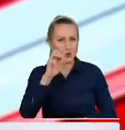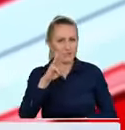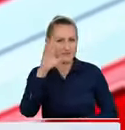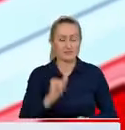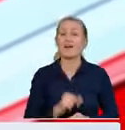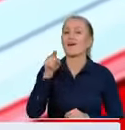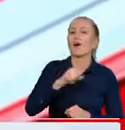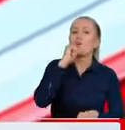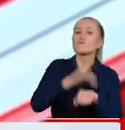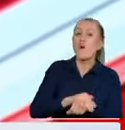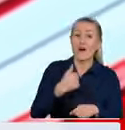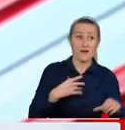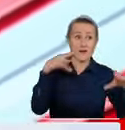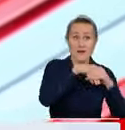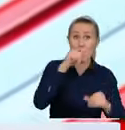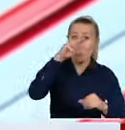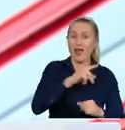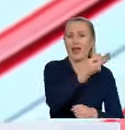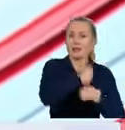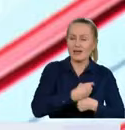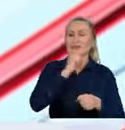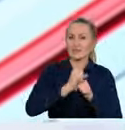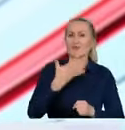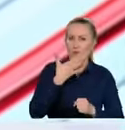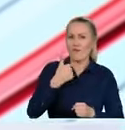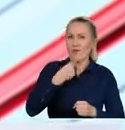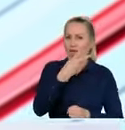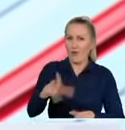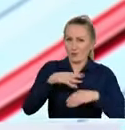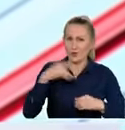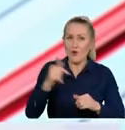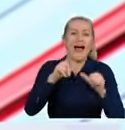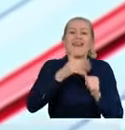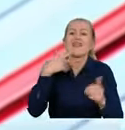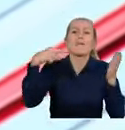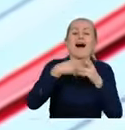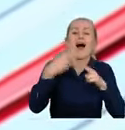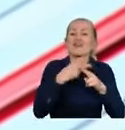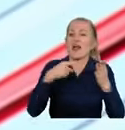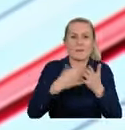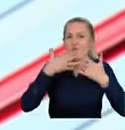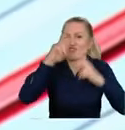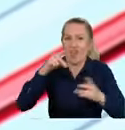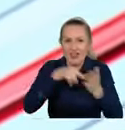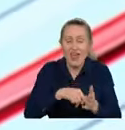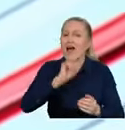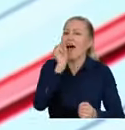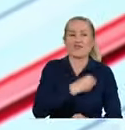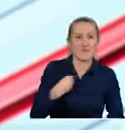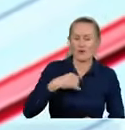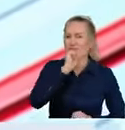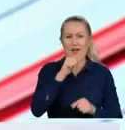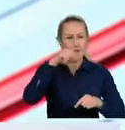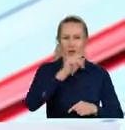nas zobowiązuje do przyjęcia euro, ale na szczęście nie mówi kiedy. I ani Polska dzisiaj, ani Unia Europejska nie jest do tego gotowa. I